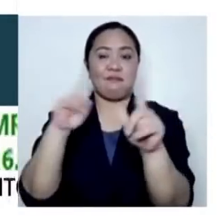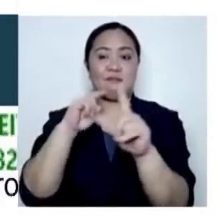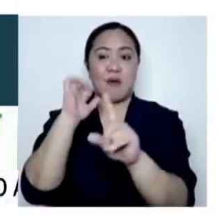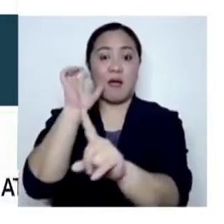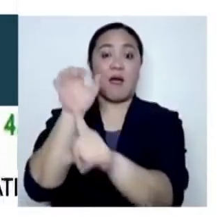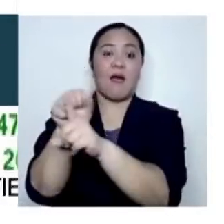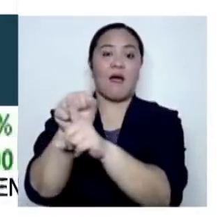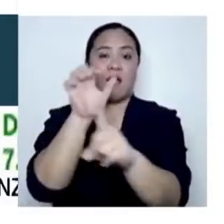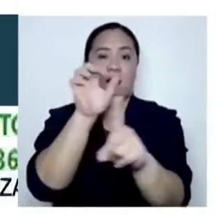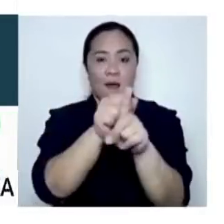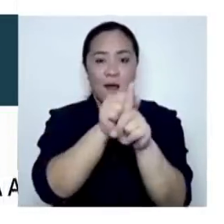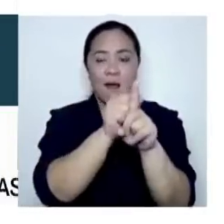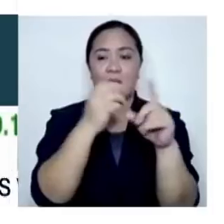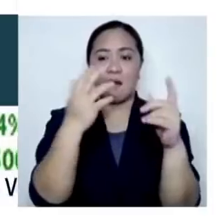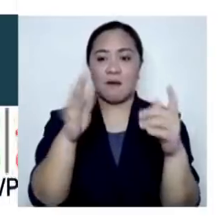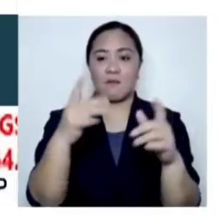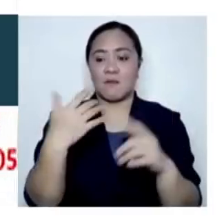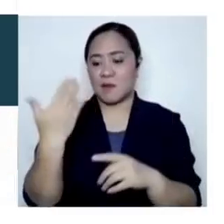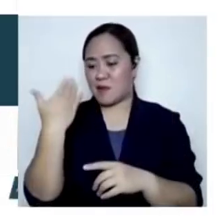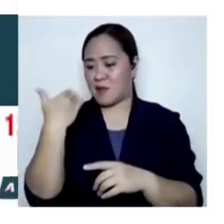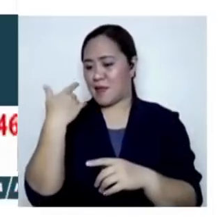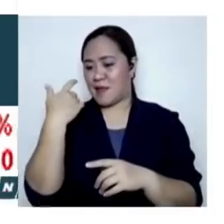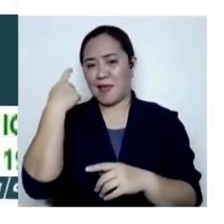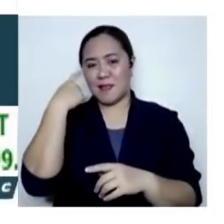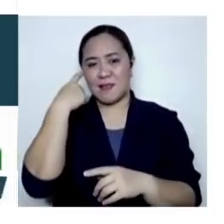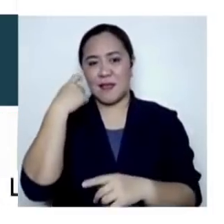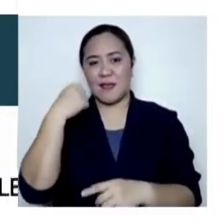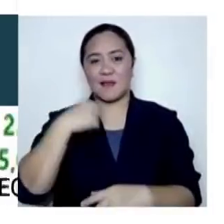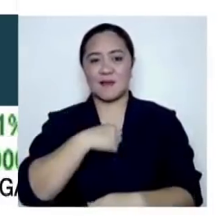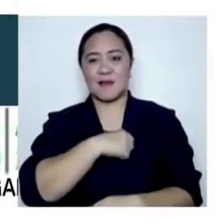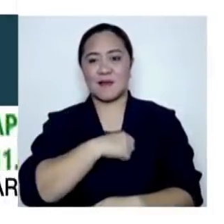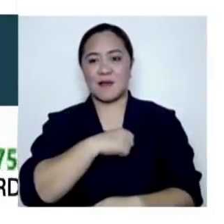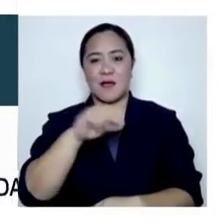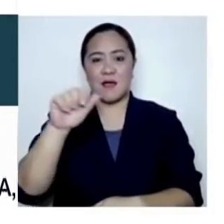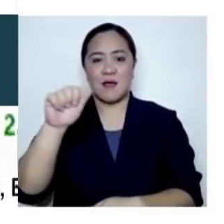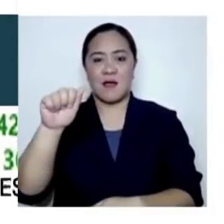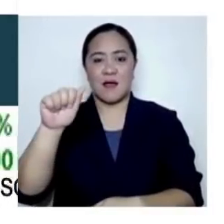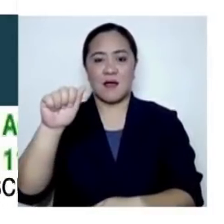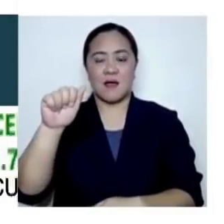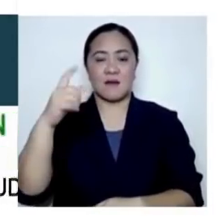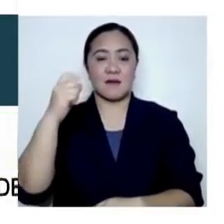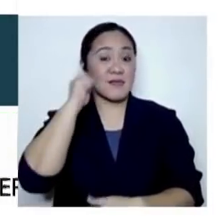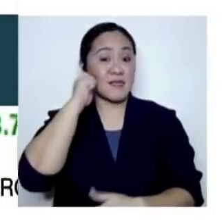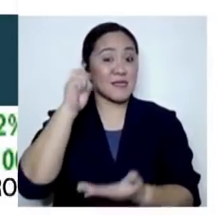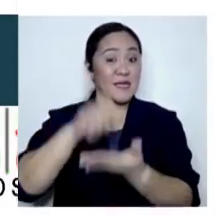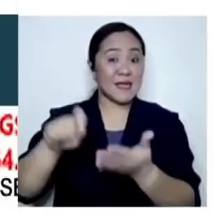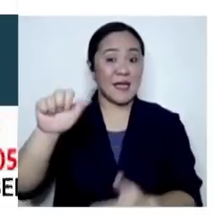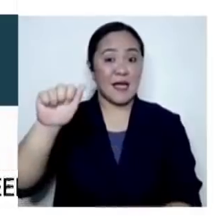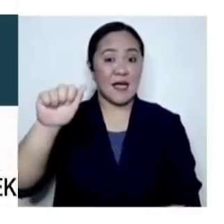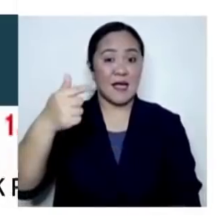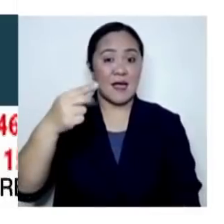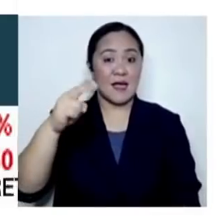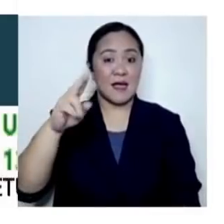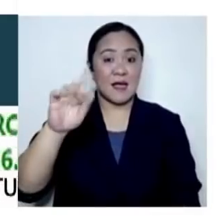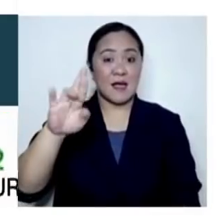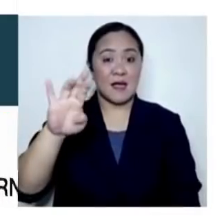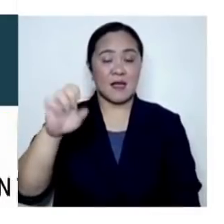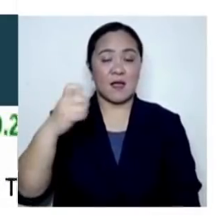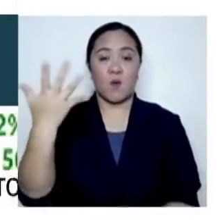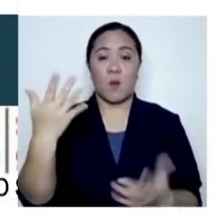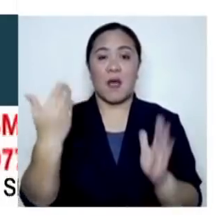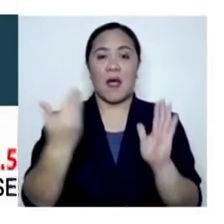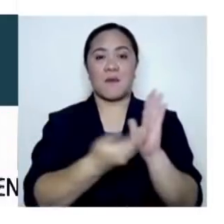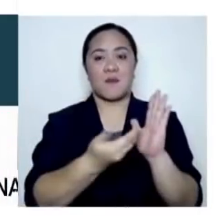In fact, muntik pa nga masama si Senator Aguirre. Kung di lang ako lawyer talaga, si Secretary Aguirre, eh wala akong makuhang ebidensya, dapat kasama